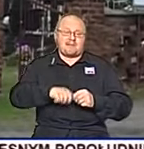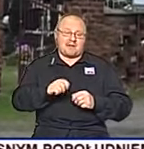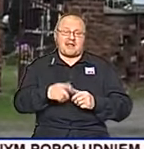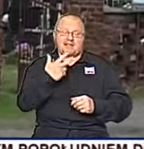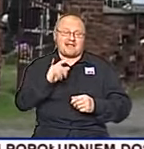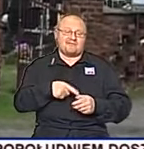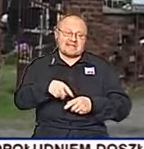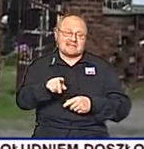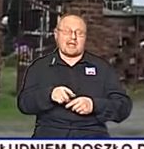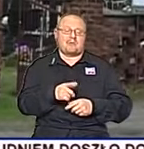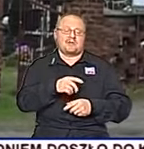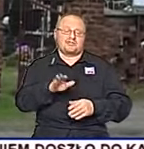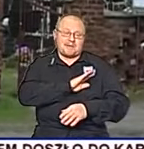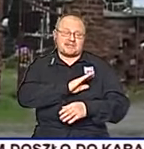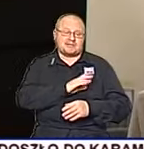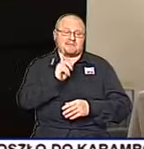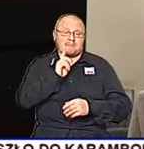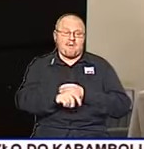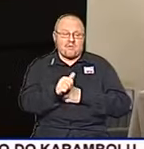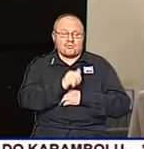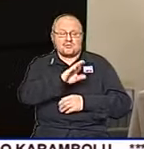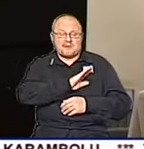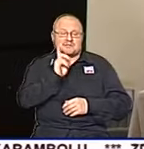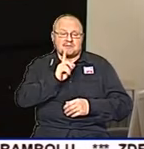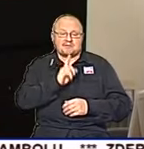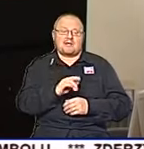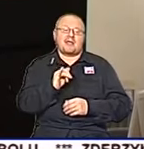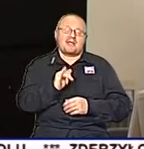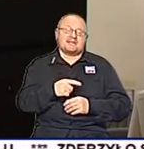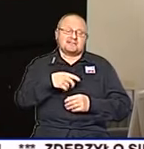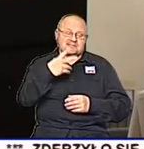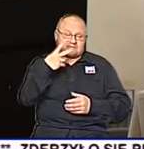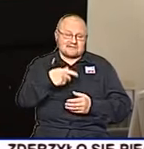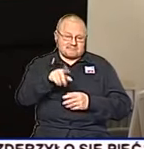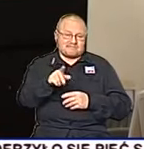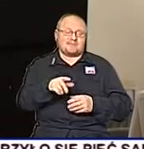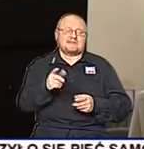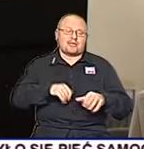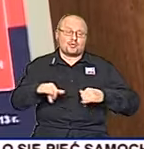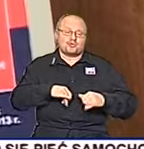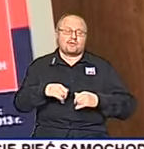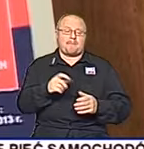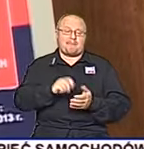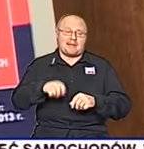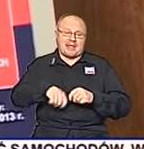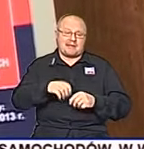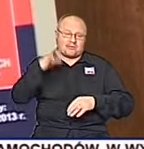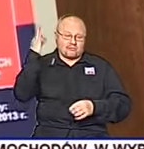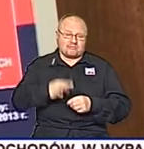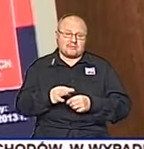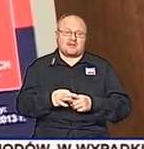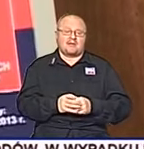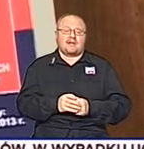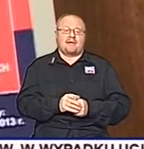śmierci mężczyzny, dlatego prokuratura zleciła badania histopatologiczne. Na tej podstawie będzie wiadomo, czy lekarz bądź dyspozytor nie popełnili błędów